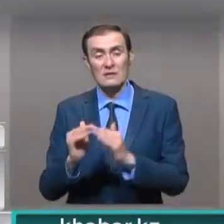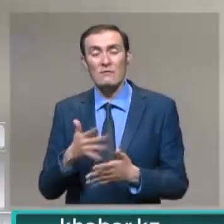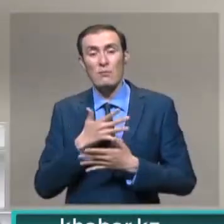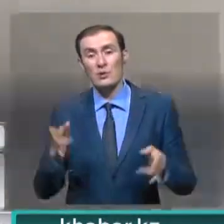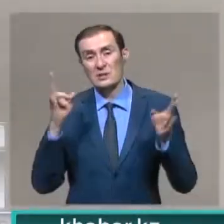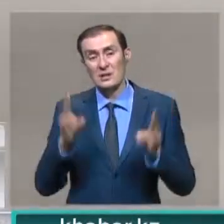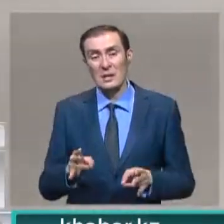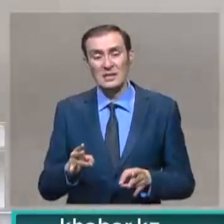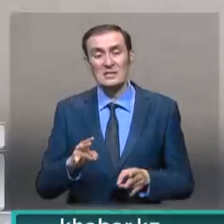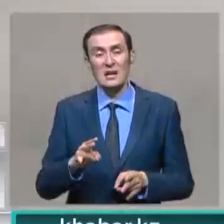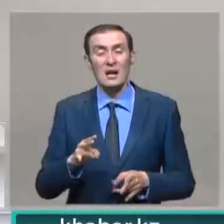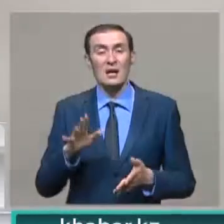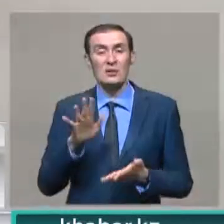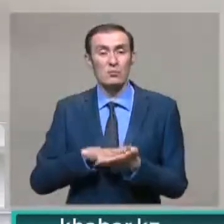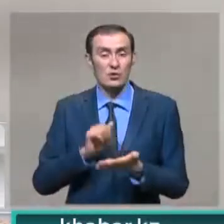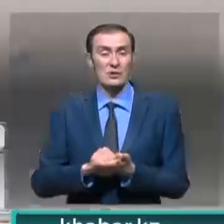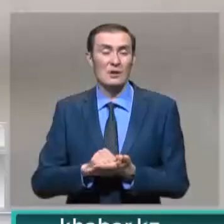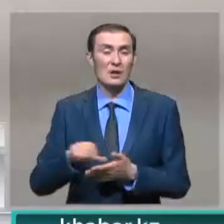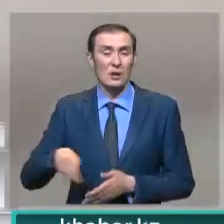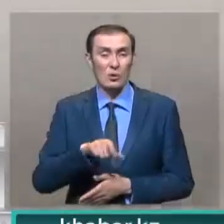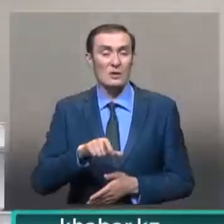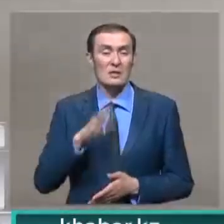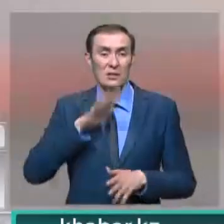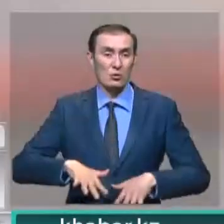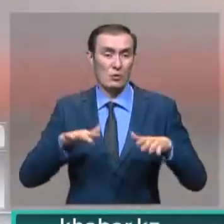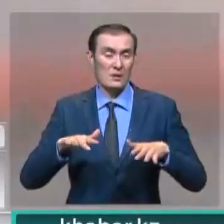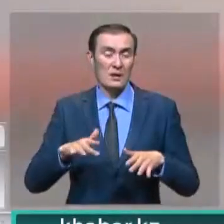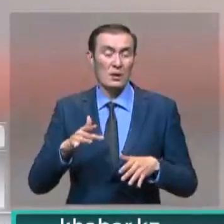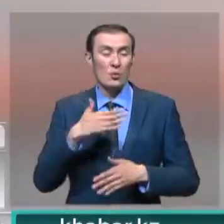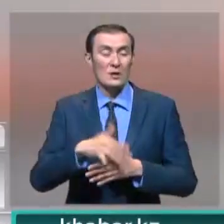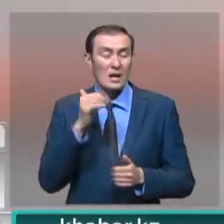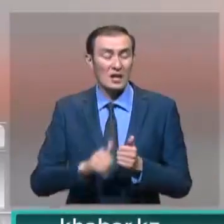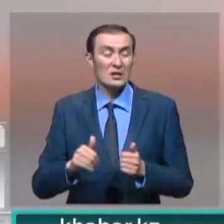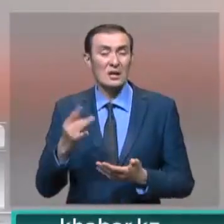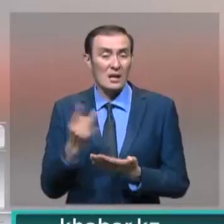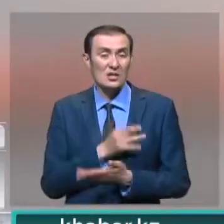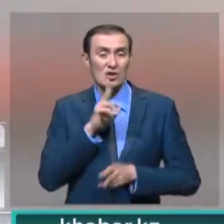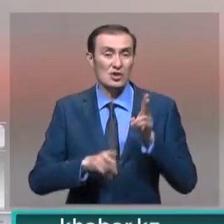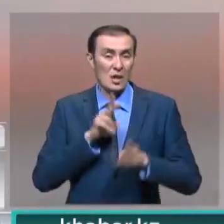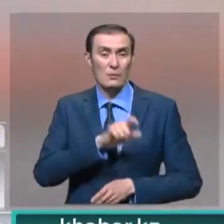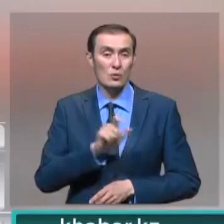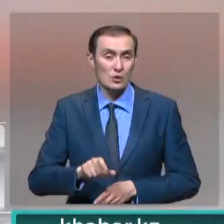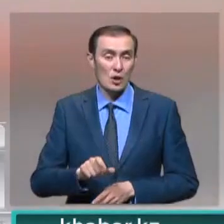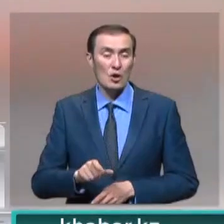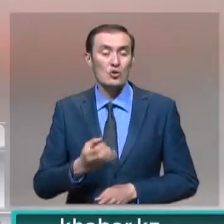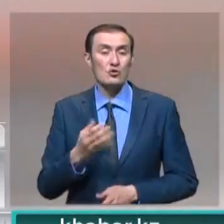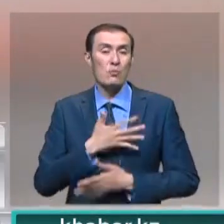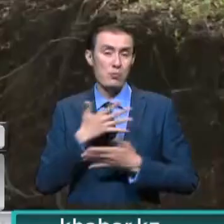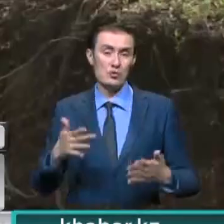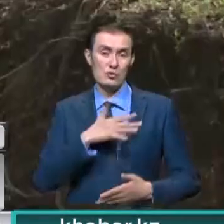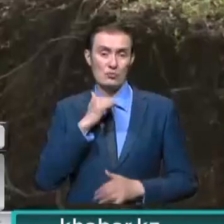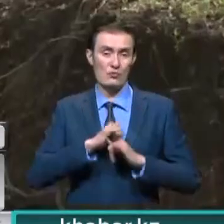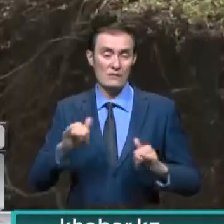всех страдает из-за размытых дорог и затопленных дворов. Причем с каждым годом количество жалоб от жителей только